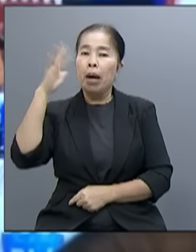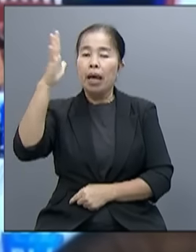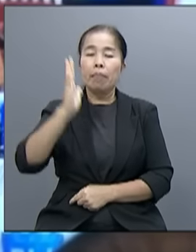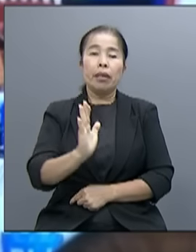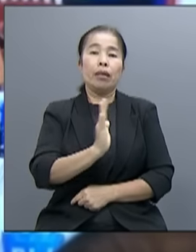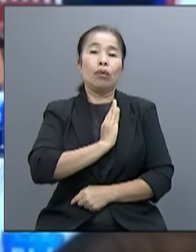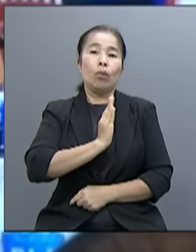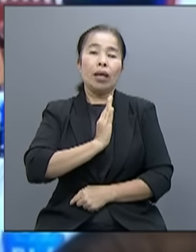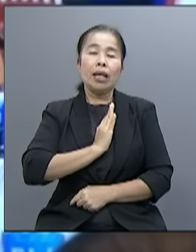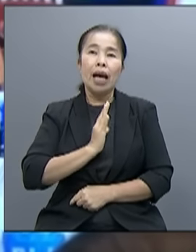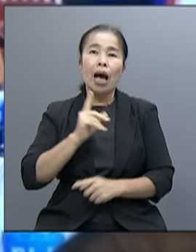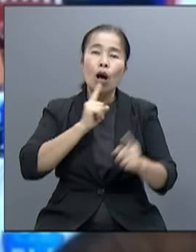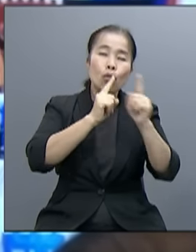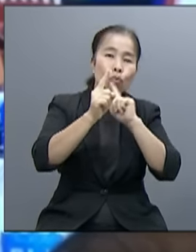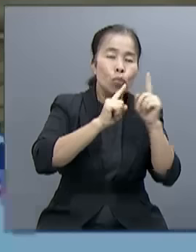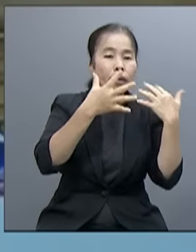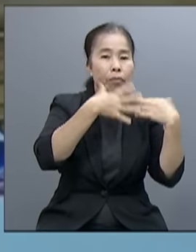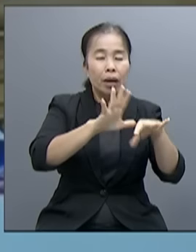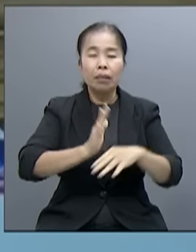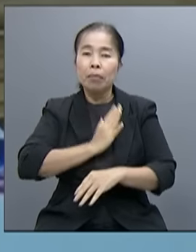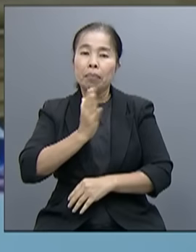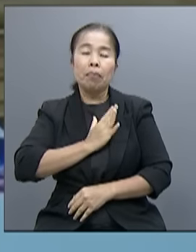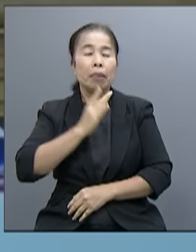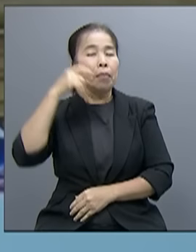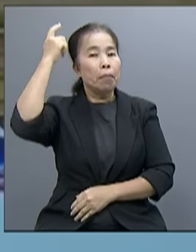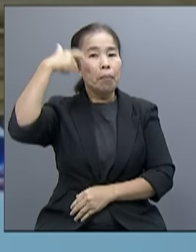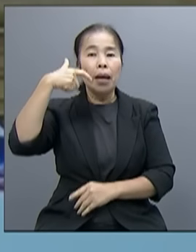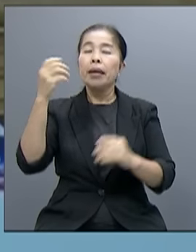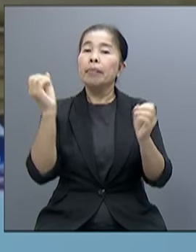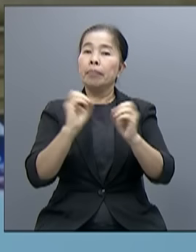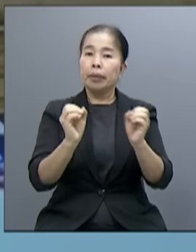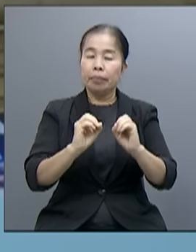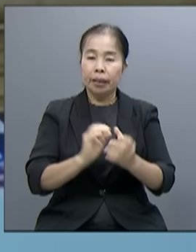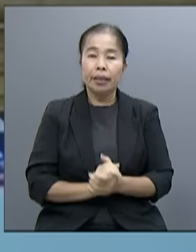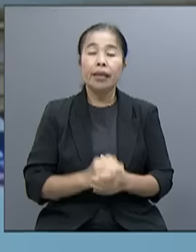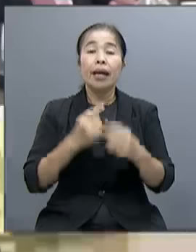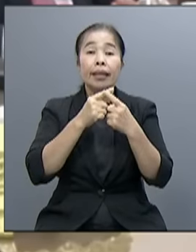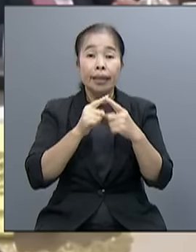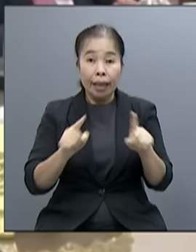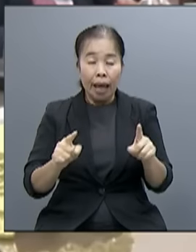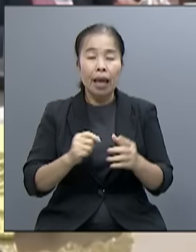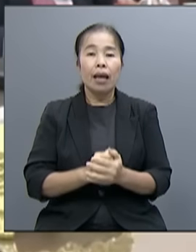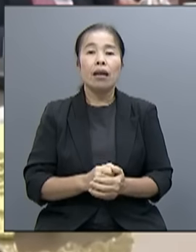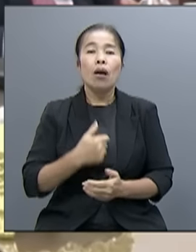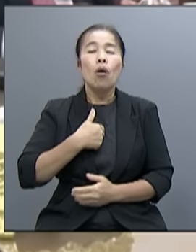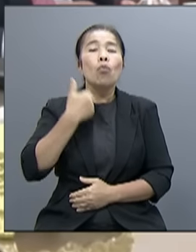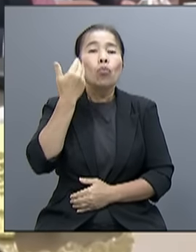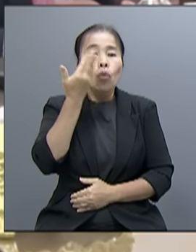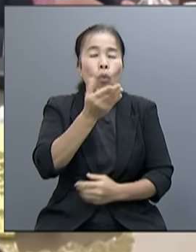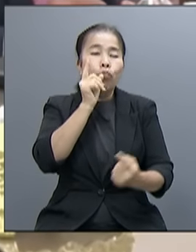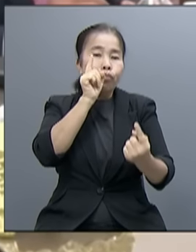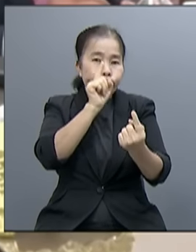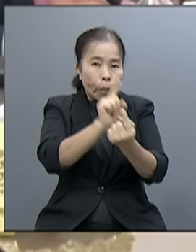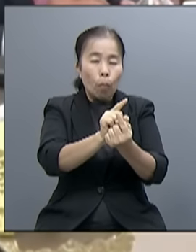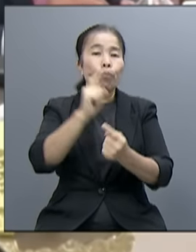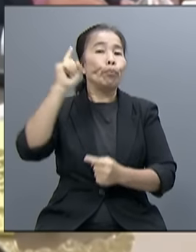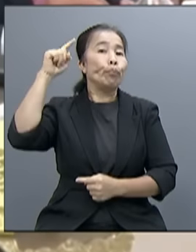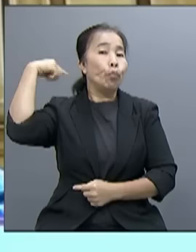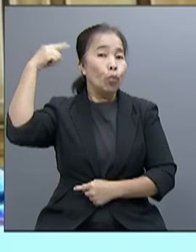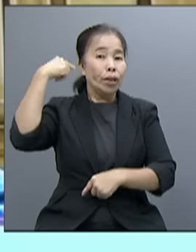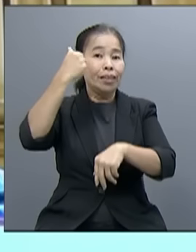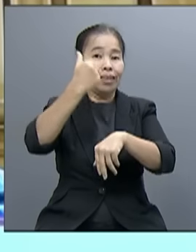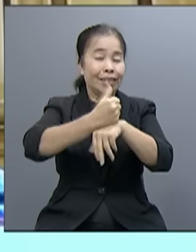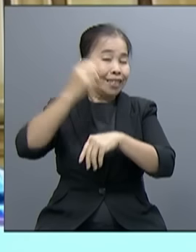านเจรจาอย่างเป็นทางการกับเมียนมาหลังการรัฐประหารแต่การจะขอเข้าถึงตัวของคุณองซานซูจีเนี่ย